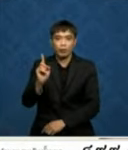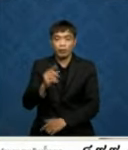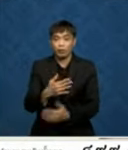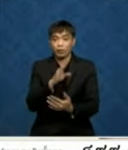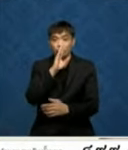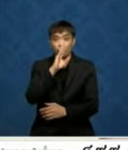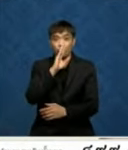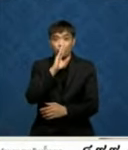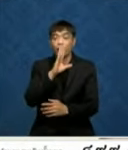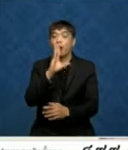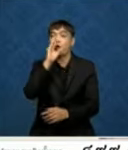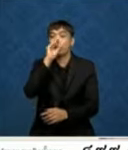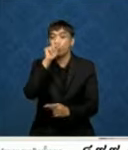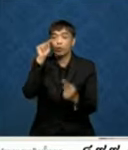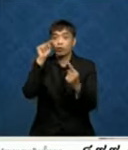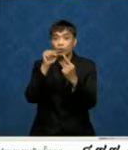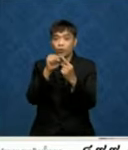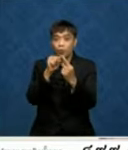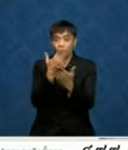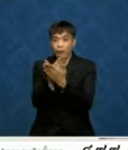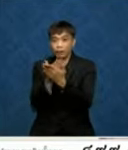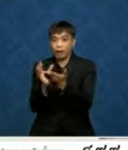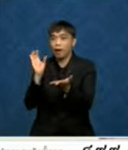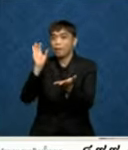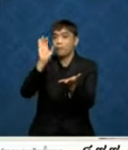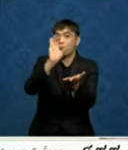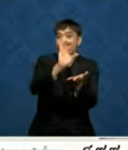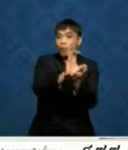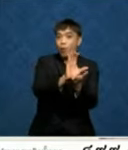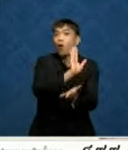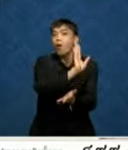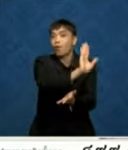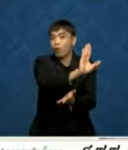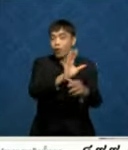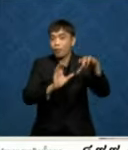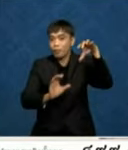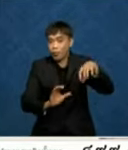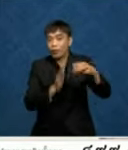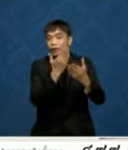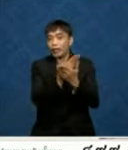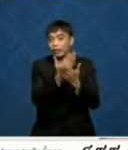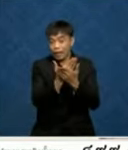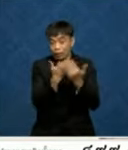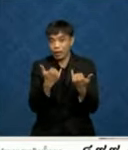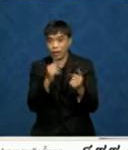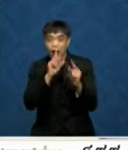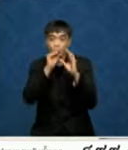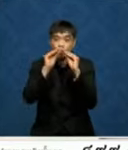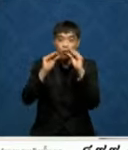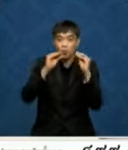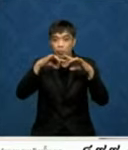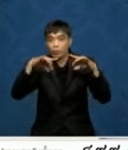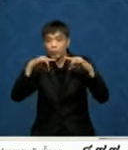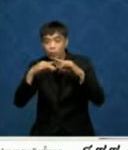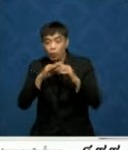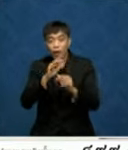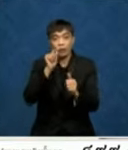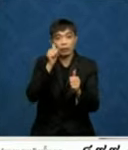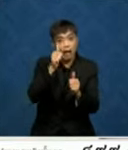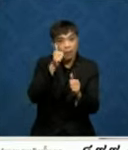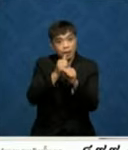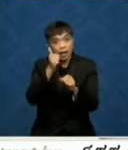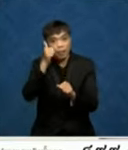ยังไม่ต้องพูดถึงนิยามของงบจ่ายลงทุนของสำนักงบประมาณที่ยังมีข้อถกเถียงว่าเหมาะสมหรือไม่เป็นการ